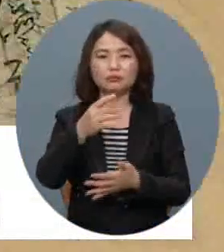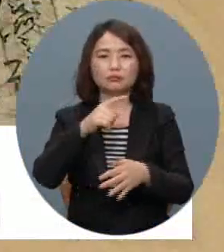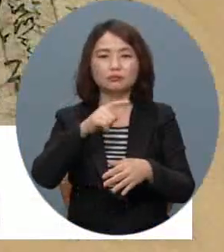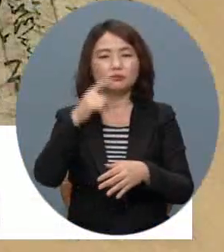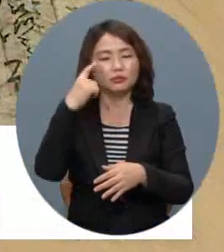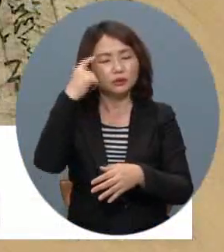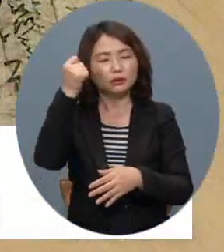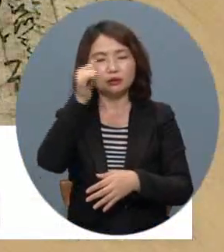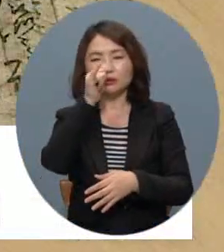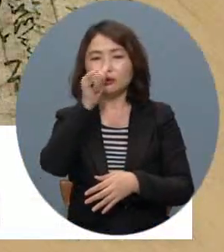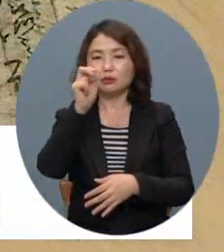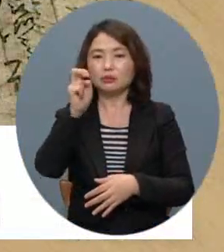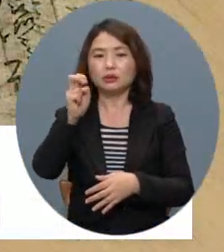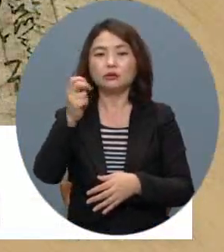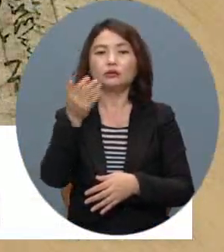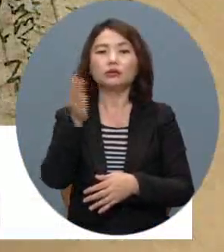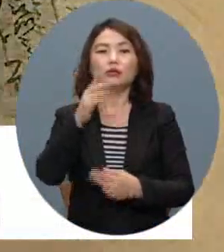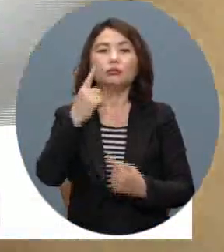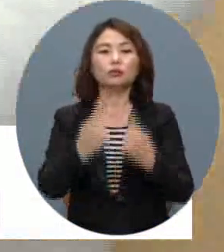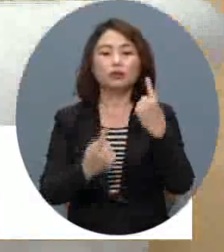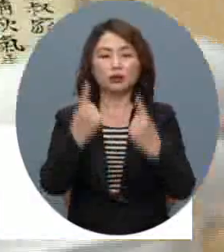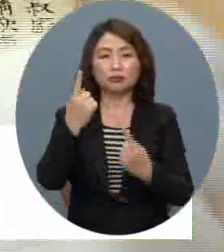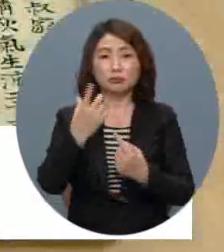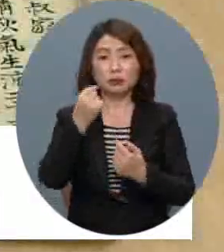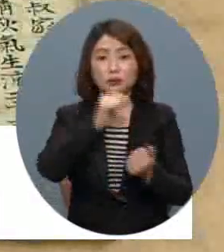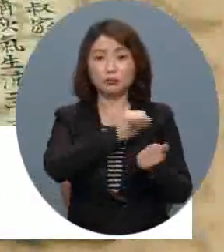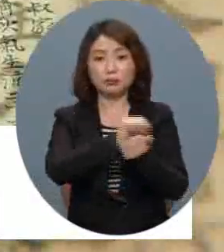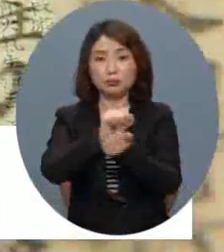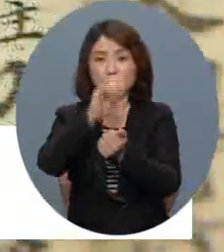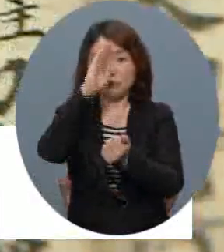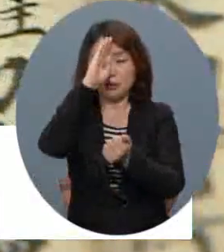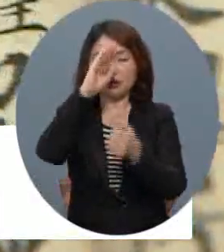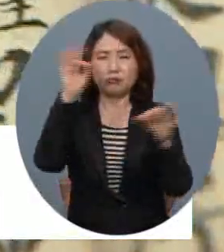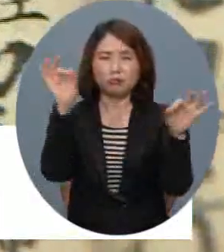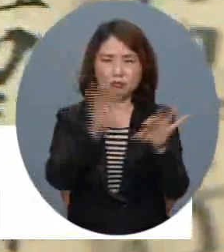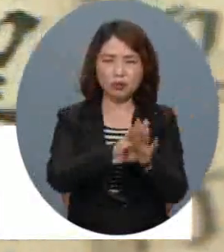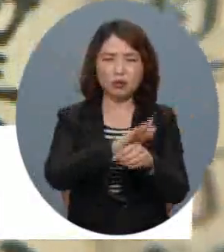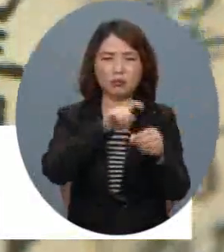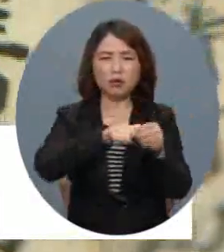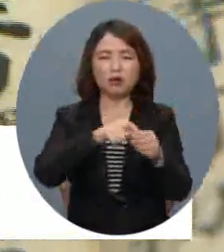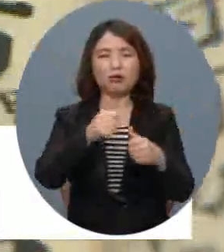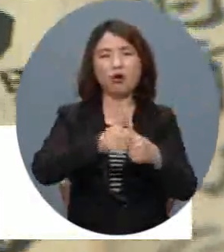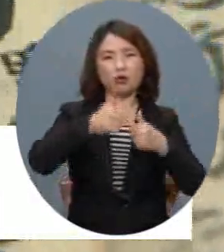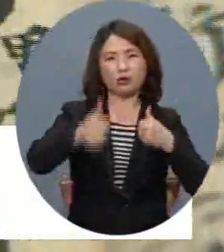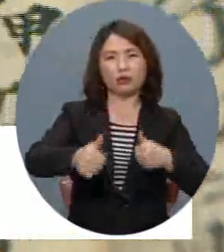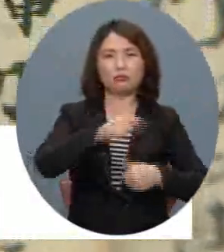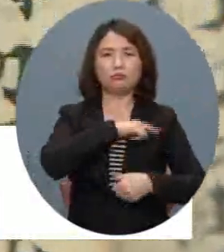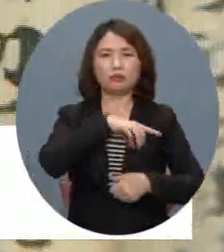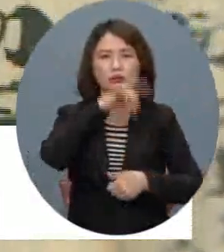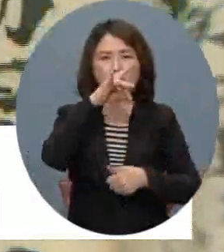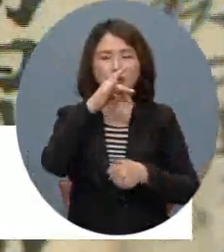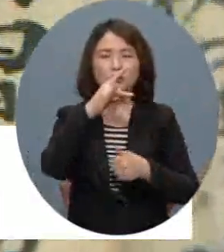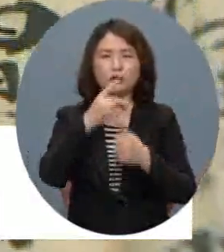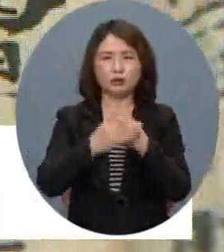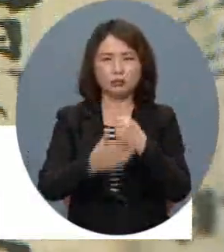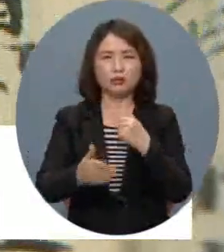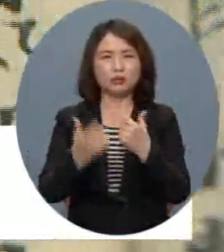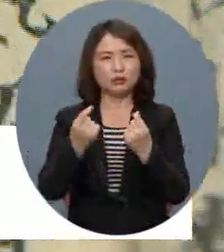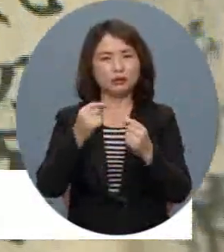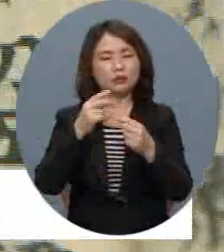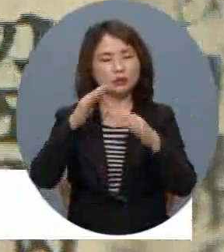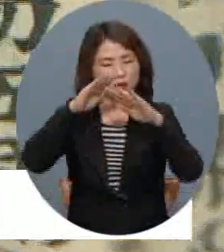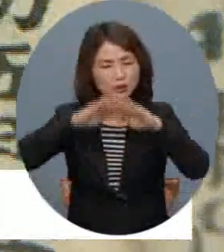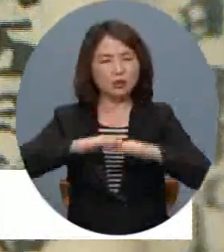생각을 가졌을 겁니다 그러나 그것보다는 내역 등을 빨리 퇴치 하는 거리두기 가 더 우선 이었기 때문에 그런